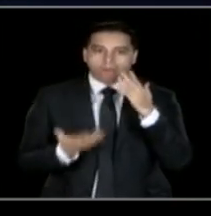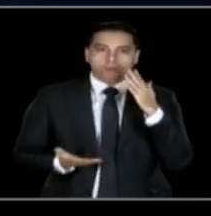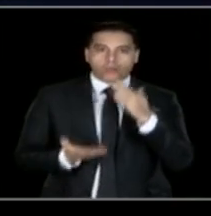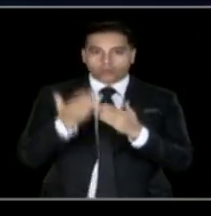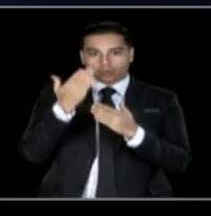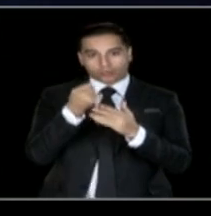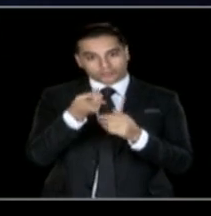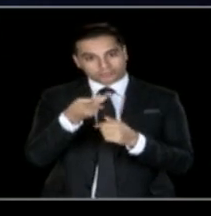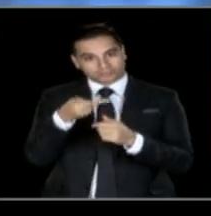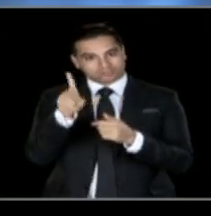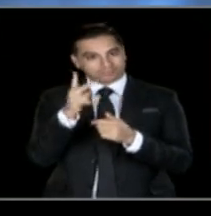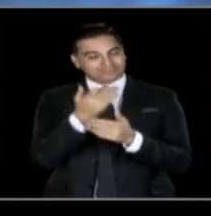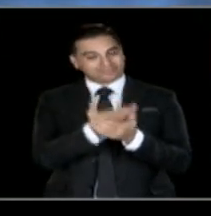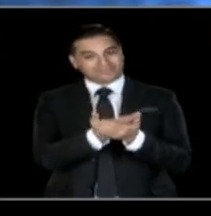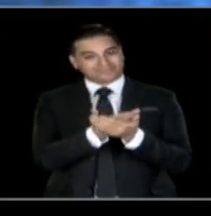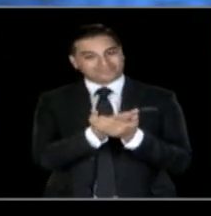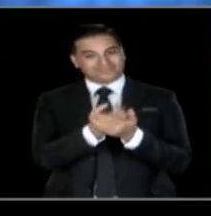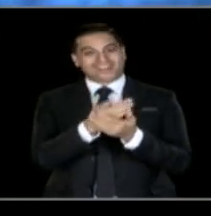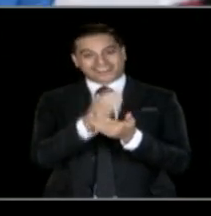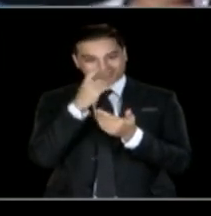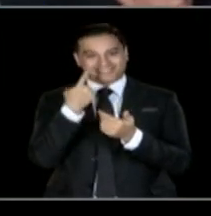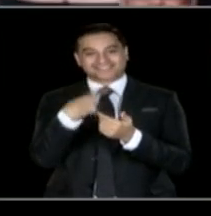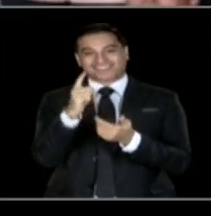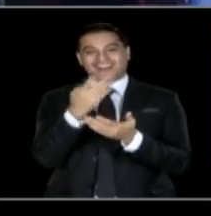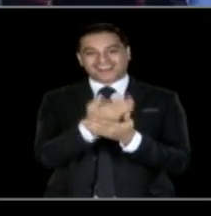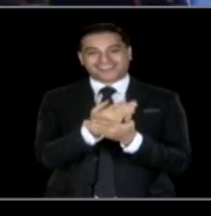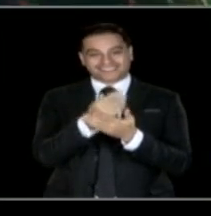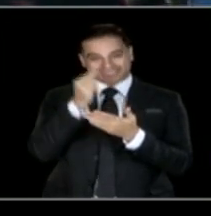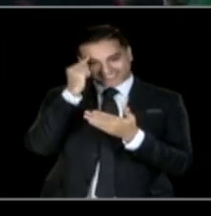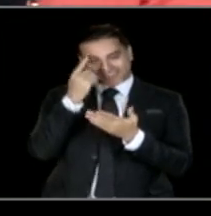يا محظوظة الهدف التاني.